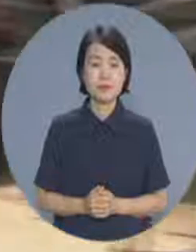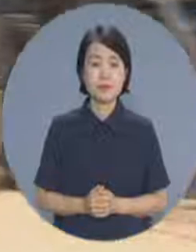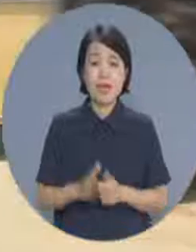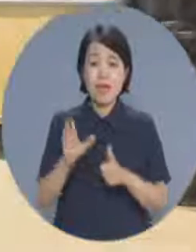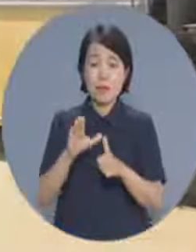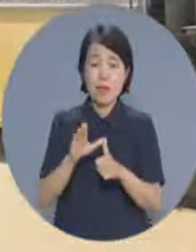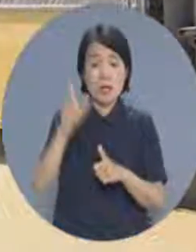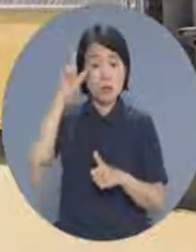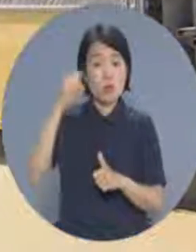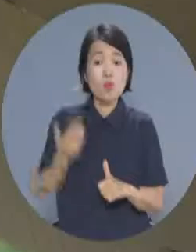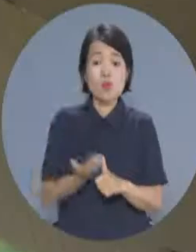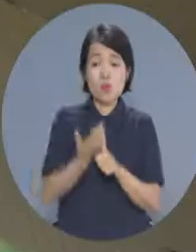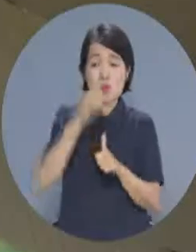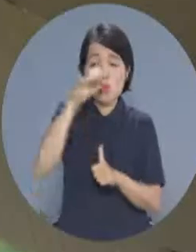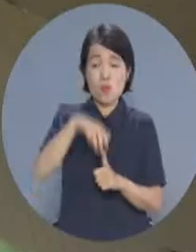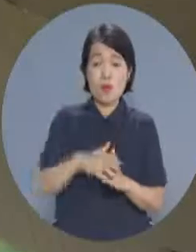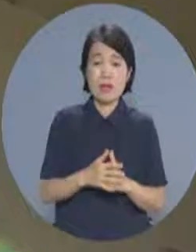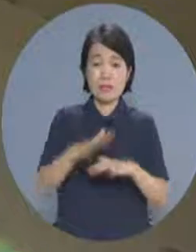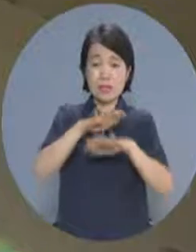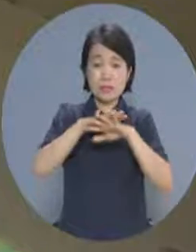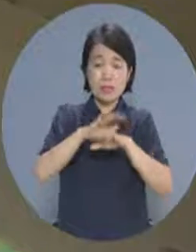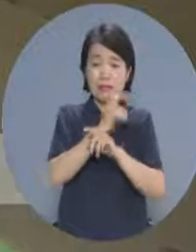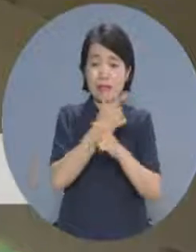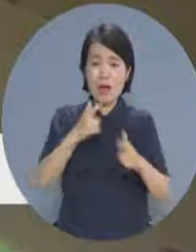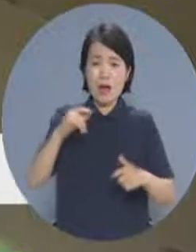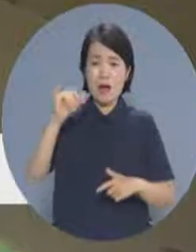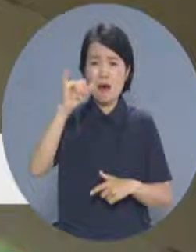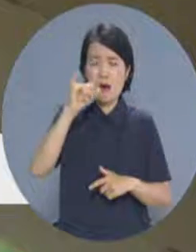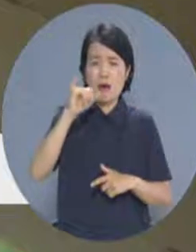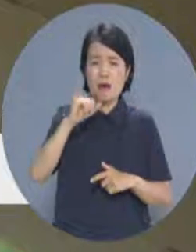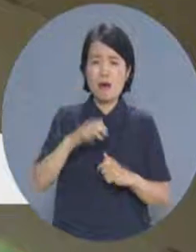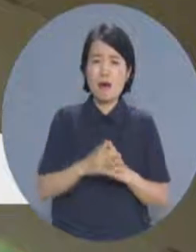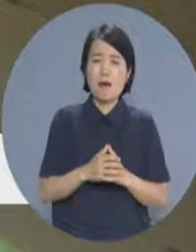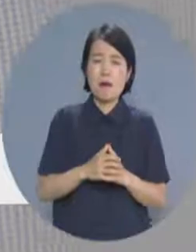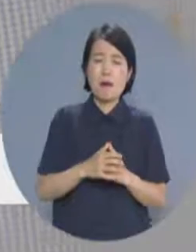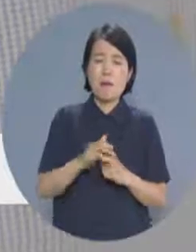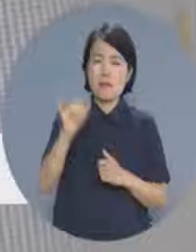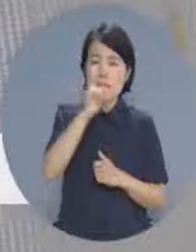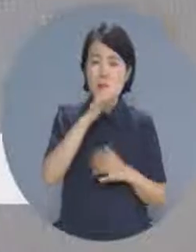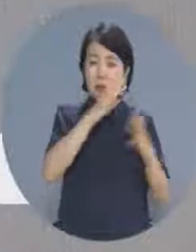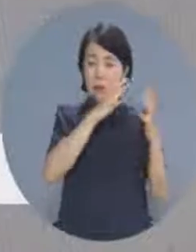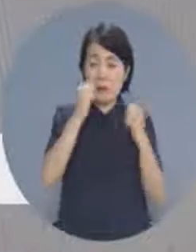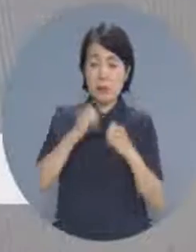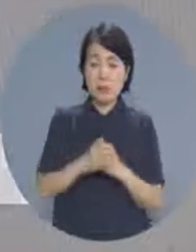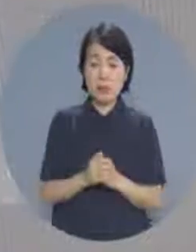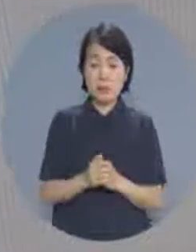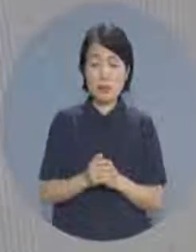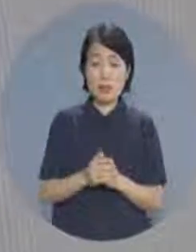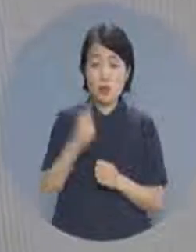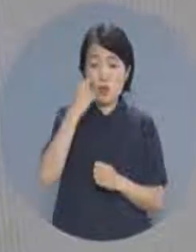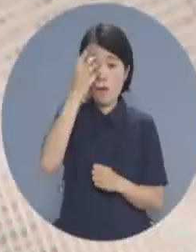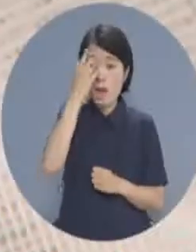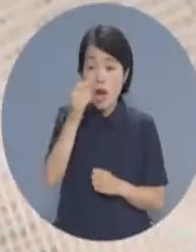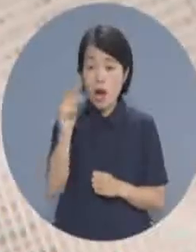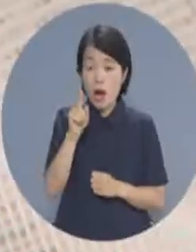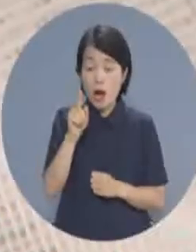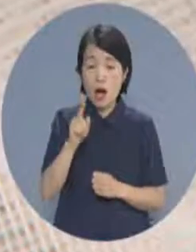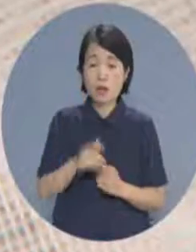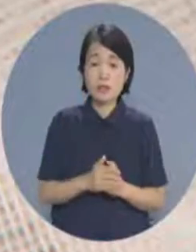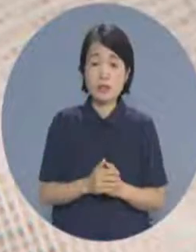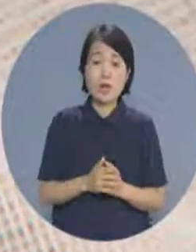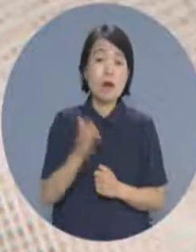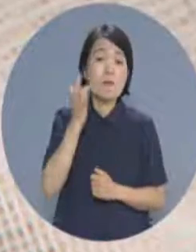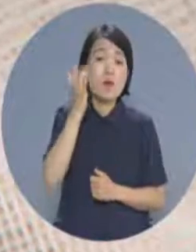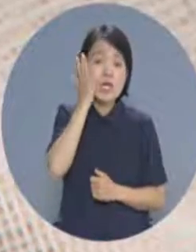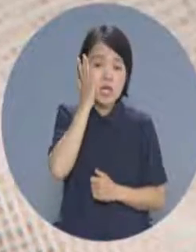한평군의 한 소축사. 그물망 안에 각종 날벌레가 빼곡합니다. 수백 마리 벌레들 사이로 눈에 띄게 가장 많이 잡힌